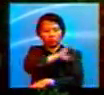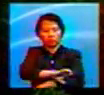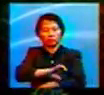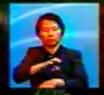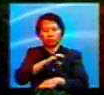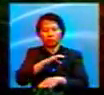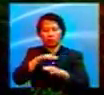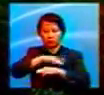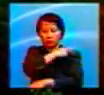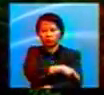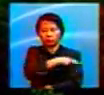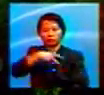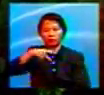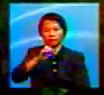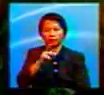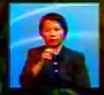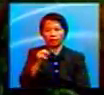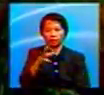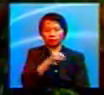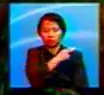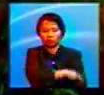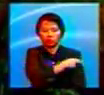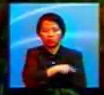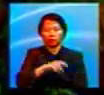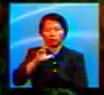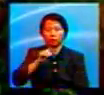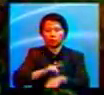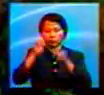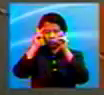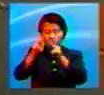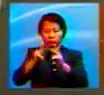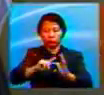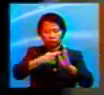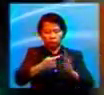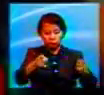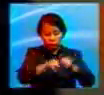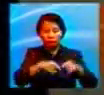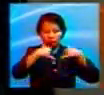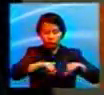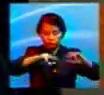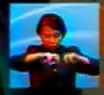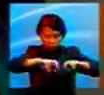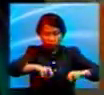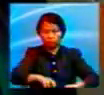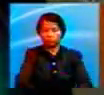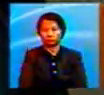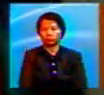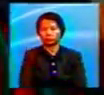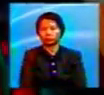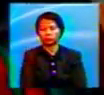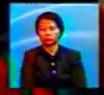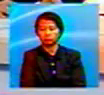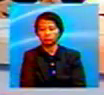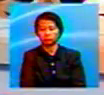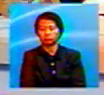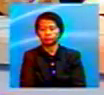Pekan dan Hospital Tunku Ampuan Afzan Kuantan. Punca insiden masih disiasat.